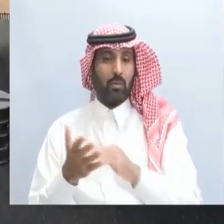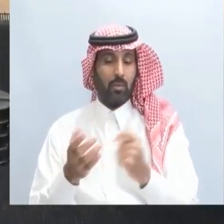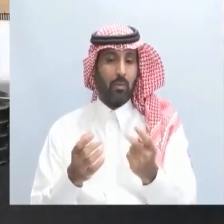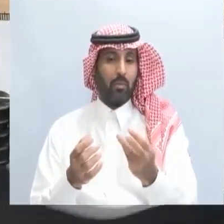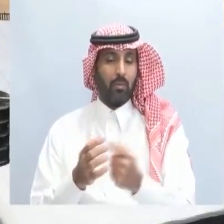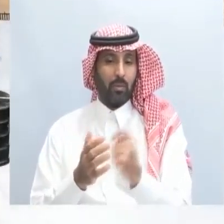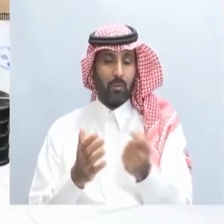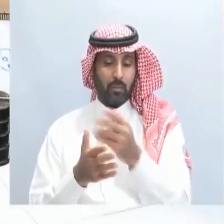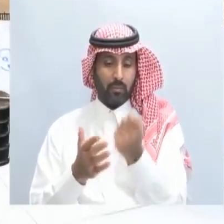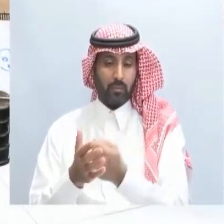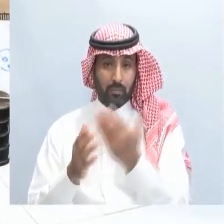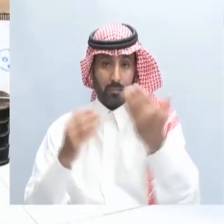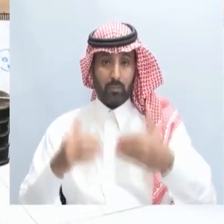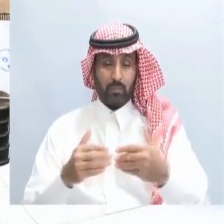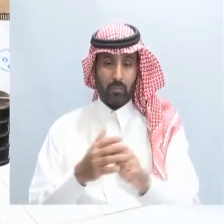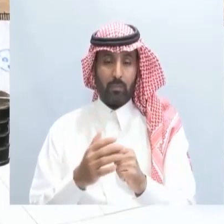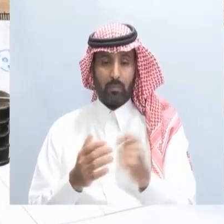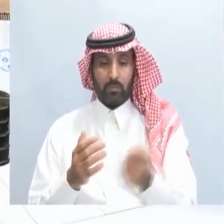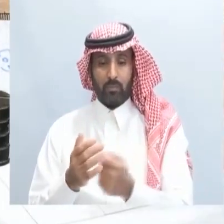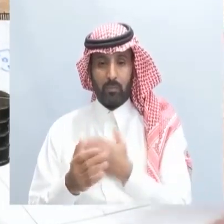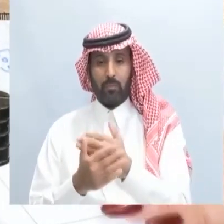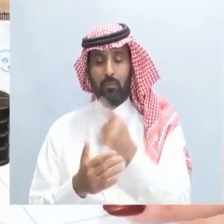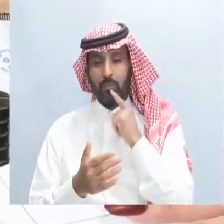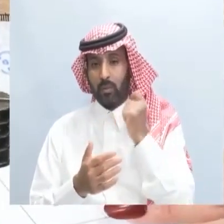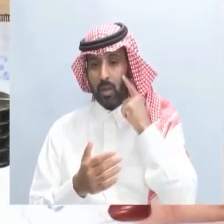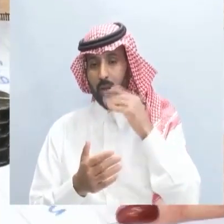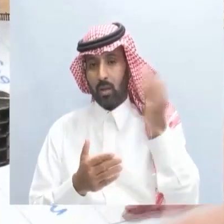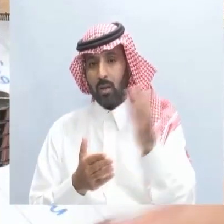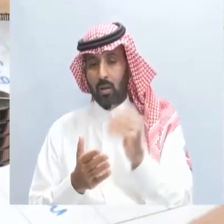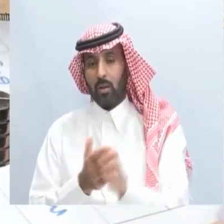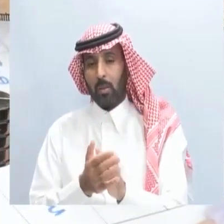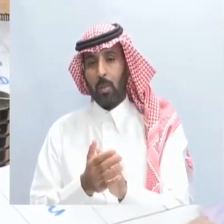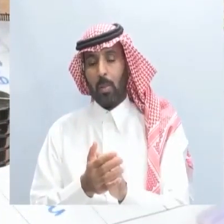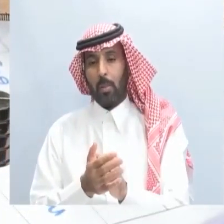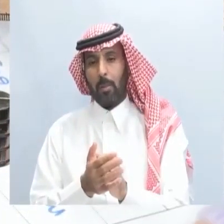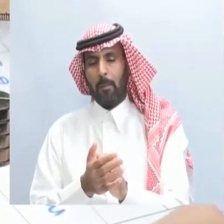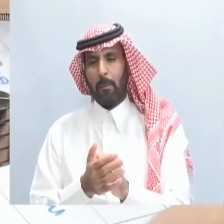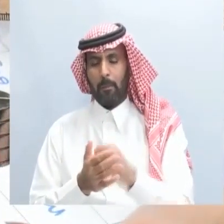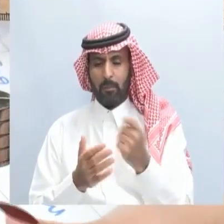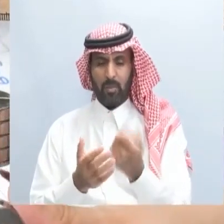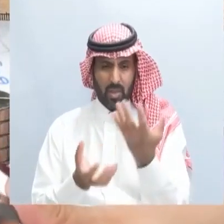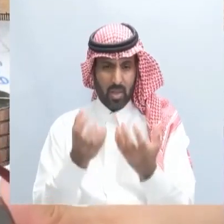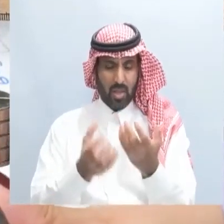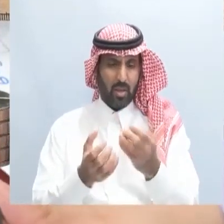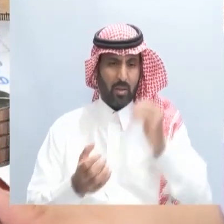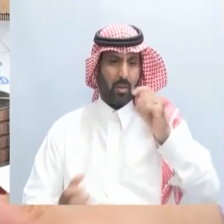السبوره سنراها معا وسنطبق مع العلم ان ماذا ان هذه الكتله بالغرام هذه الكتله